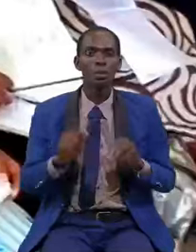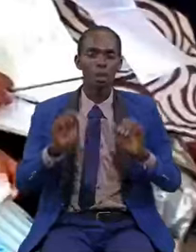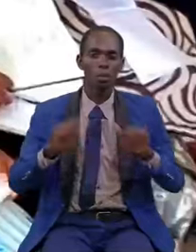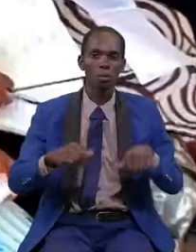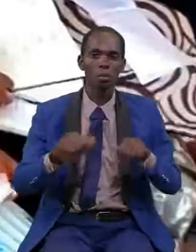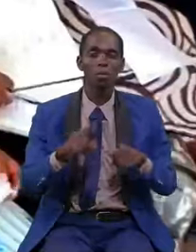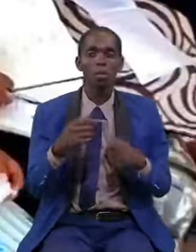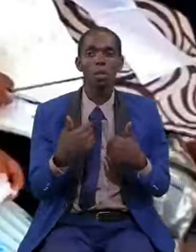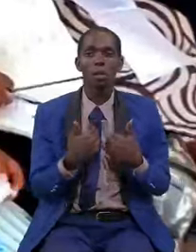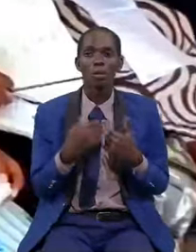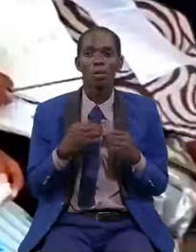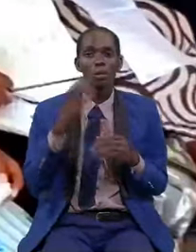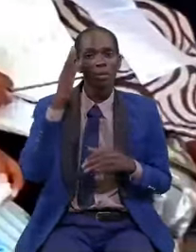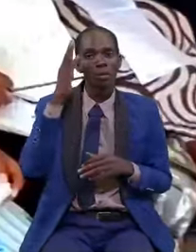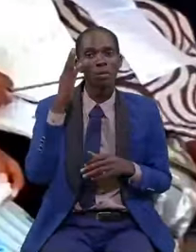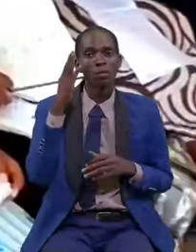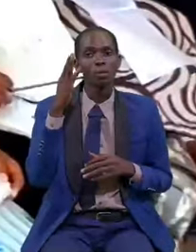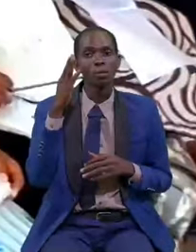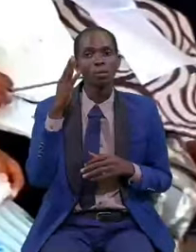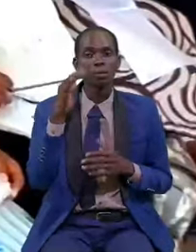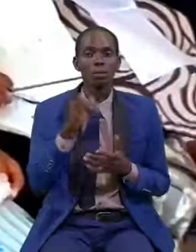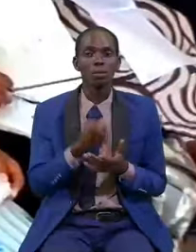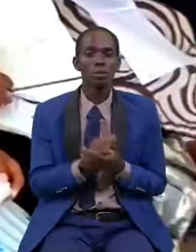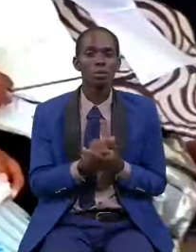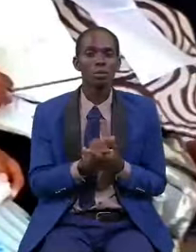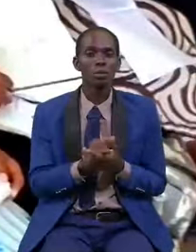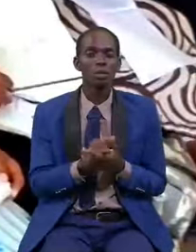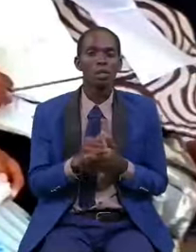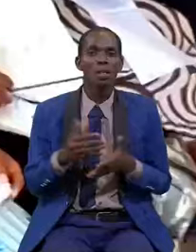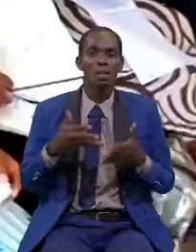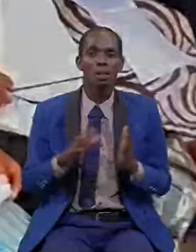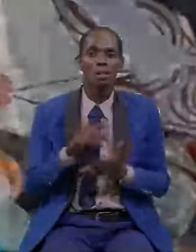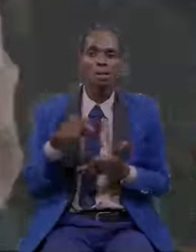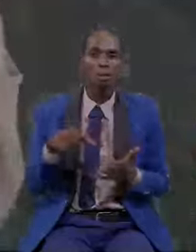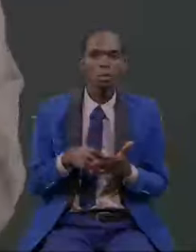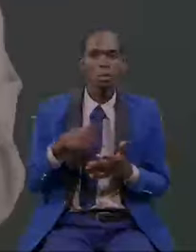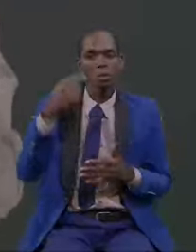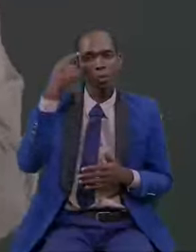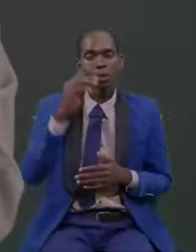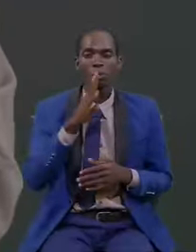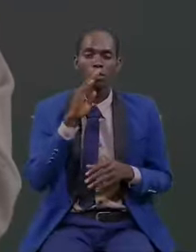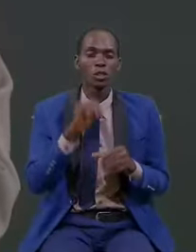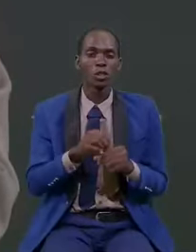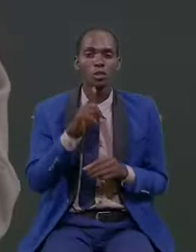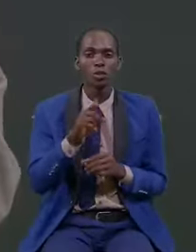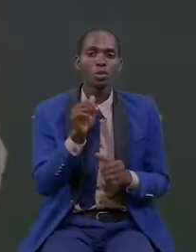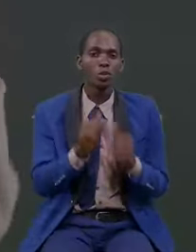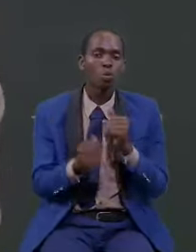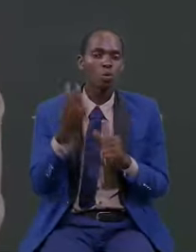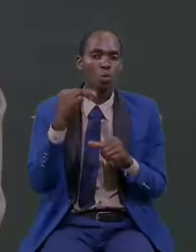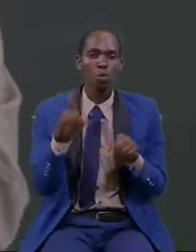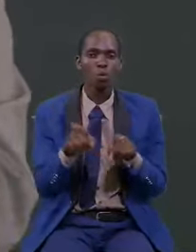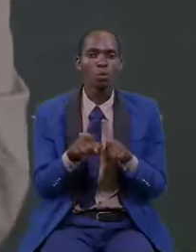positive dans la vie. Cela détermine votre vie victorieuse que vous allez mener. Il dit, ayez en vous